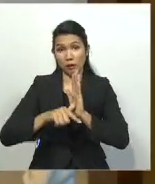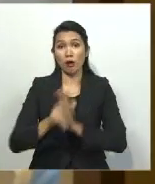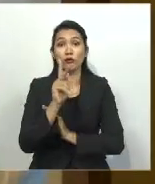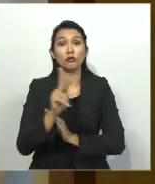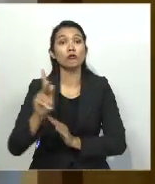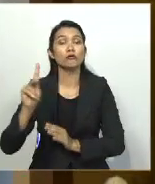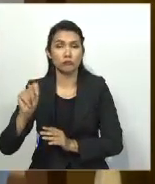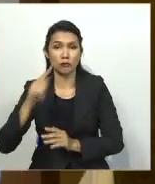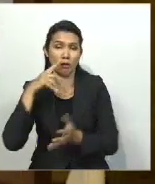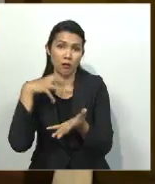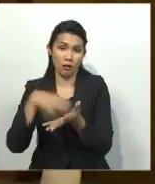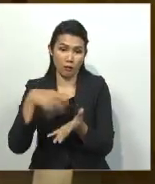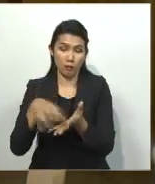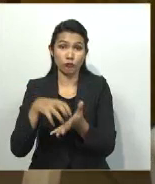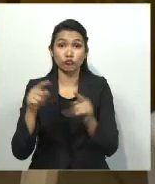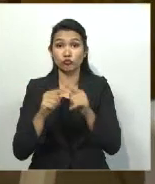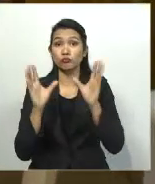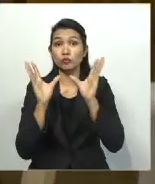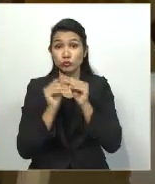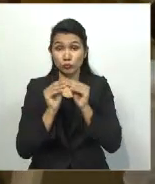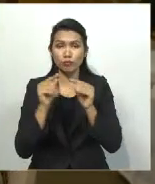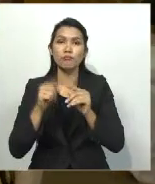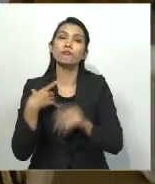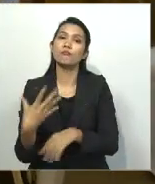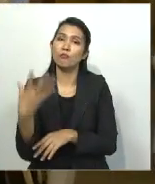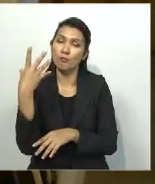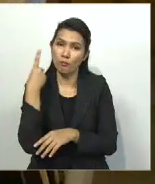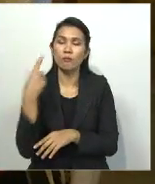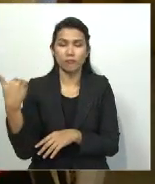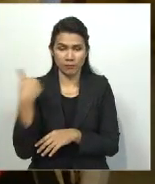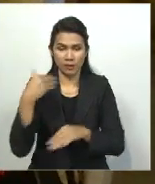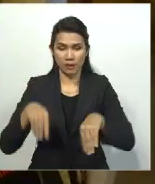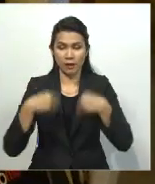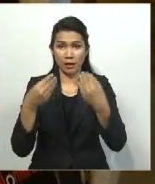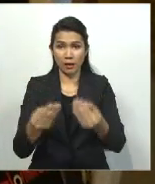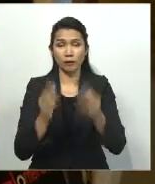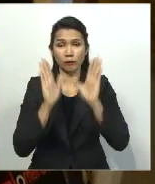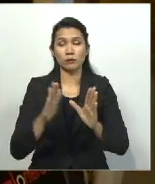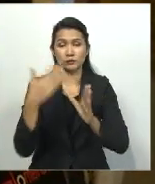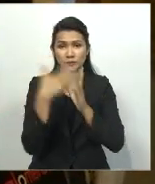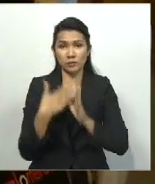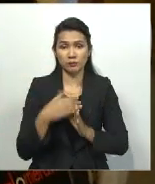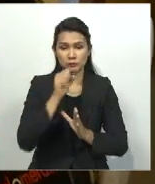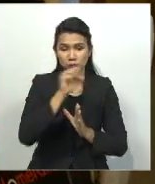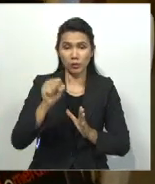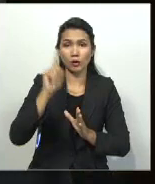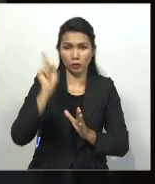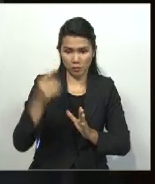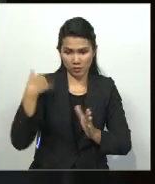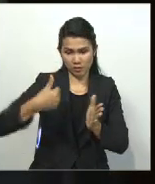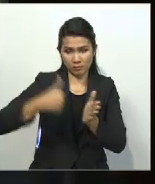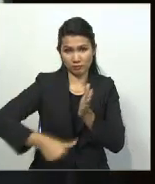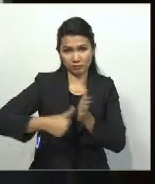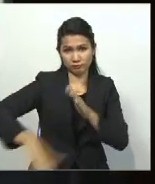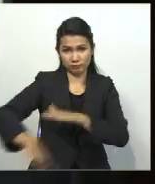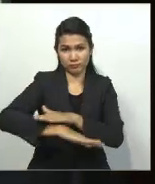ต.เปิดเผยว่าในที่ประชุมกกต.วานนี้ได้มีมติกำหนดให้ผู้สมัครส.ส.แสดงหลักฐานการเสียภาษีเงิน